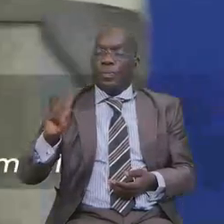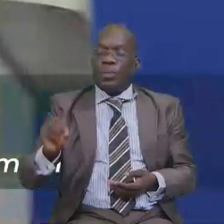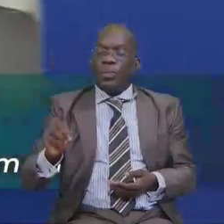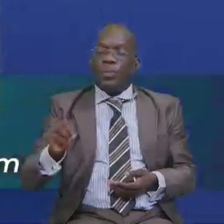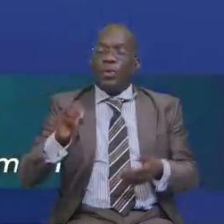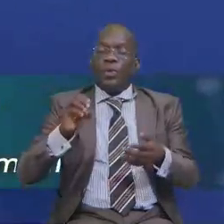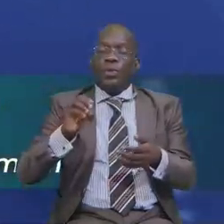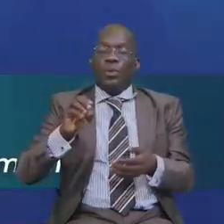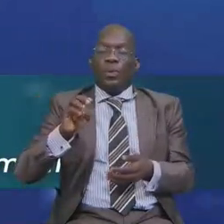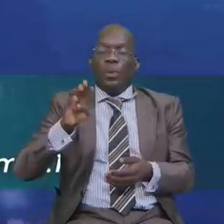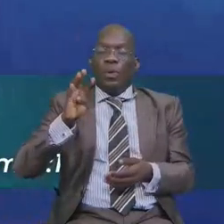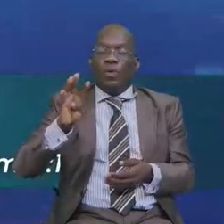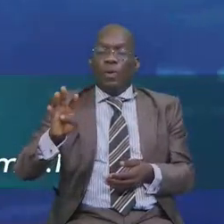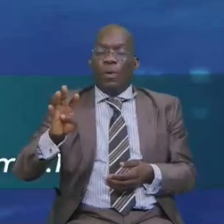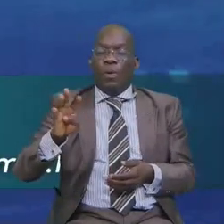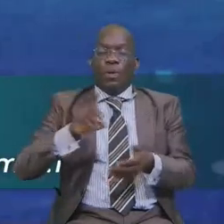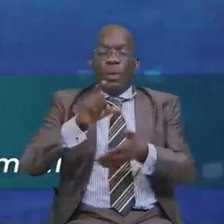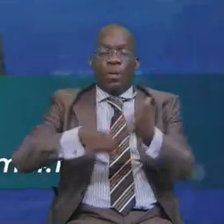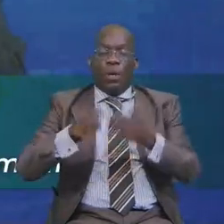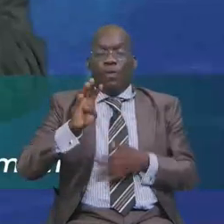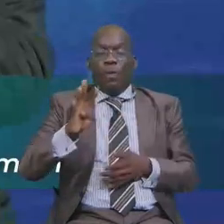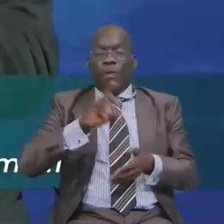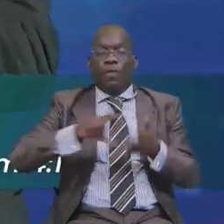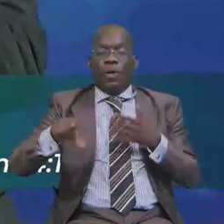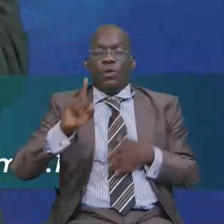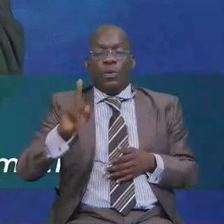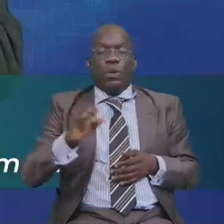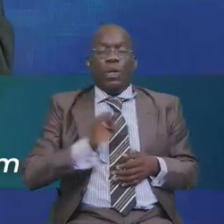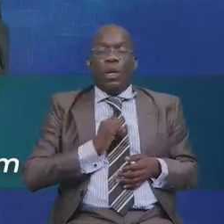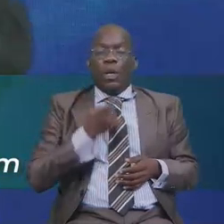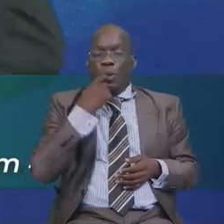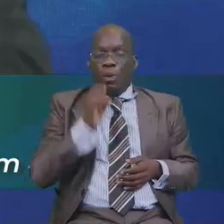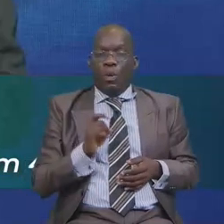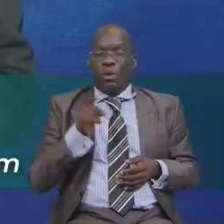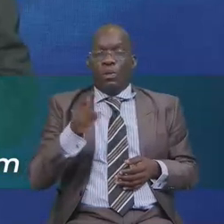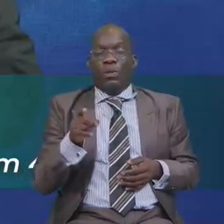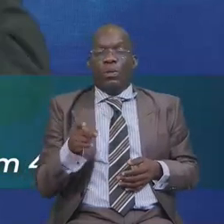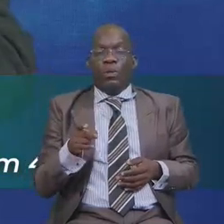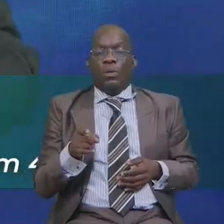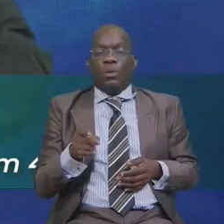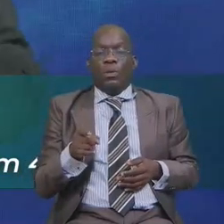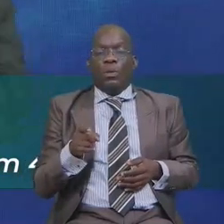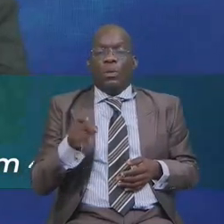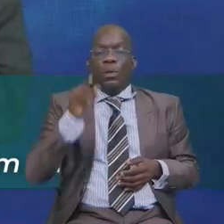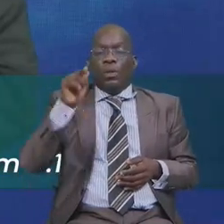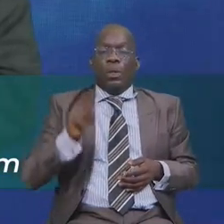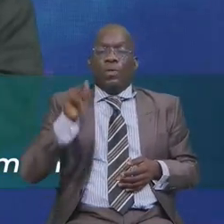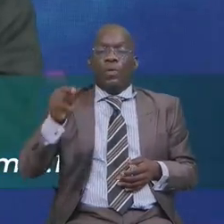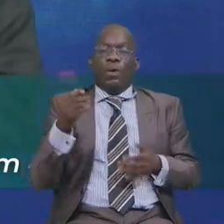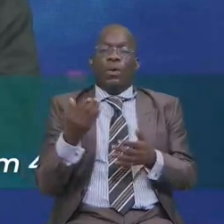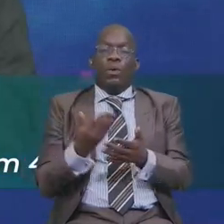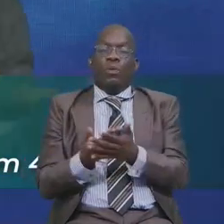2 Timothée chapitre 4, verset 1, je t'en conjure devant Dieu et le